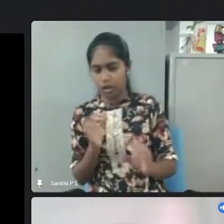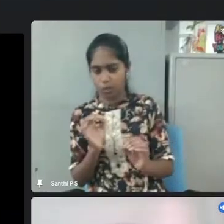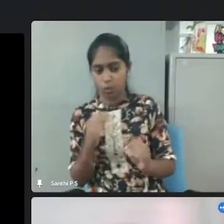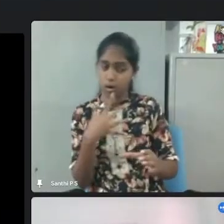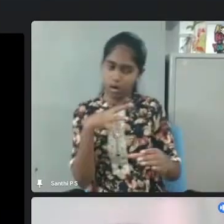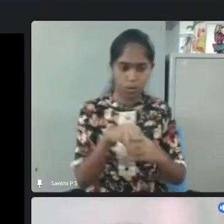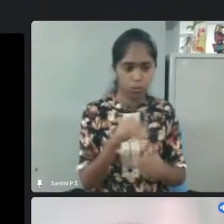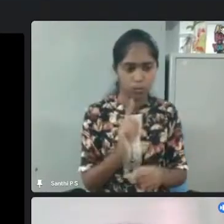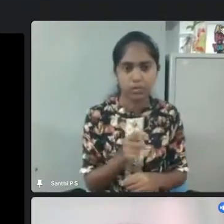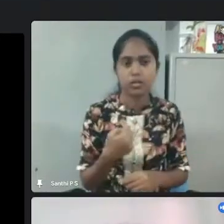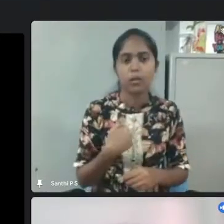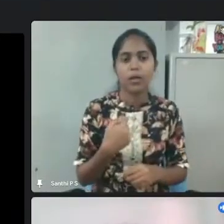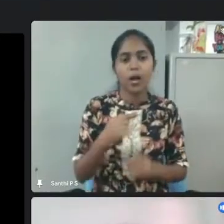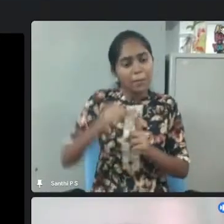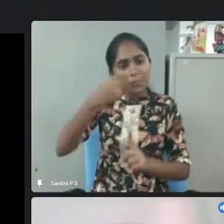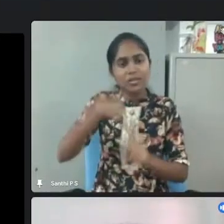ബാധിക്കുന്നുണ്ട്. ഇതിനൊരു